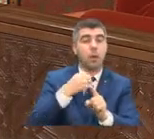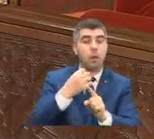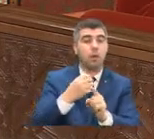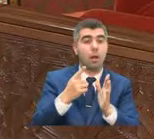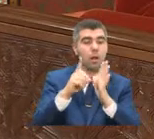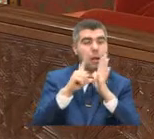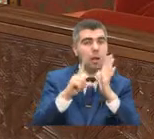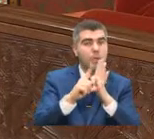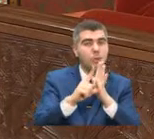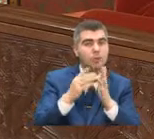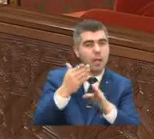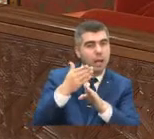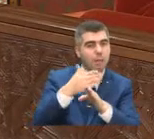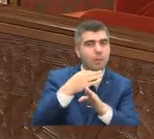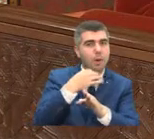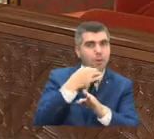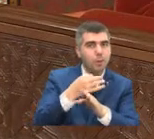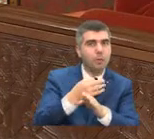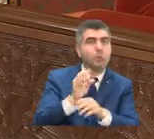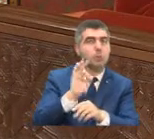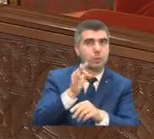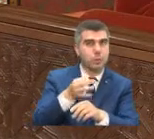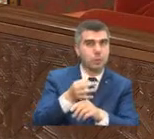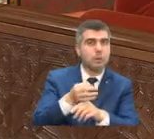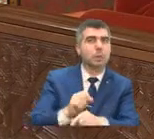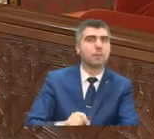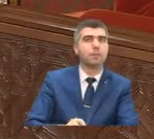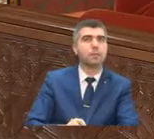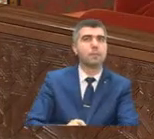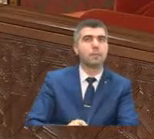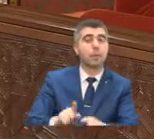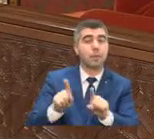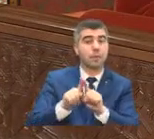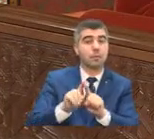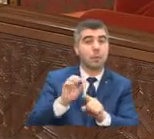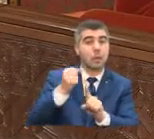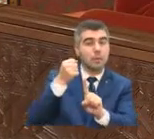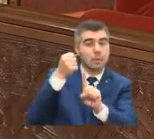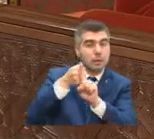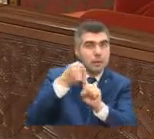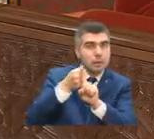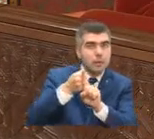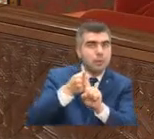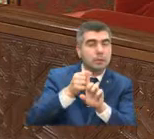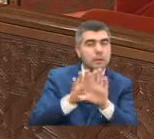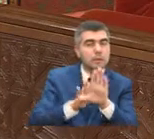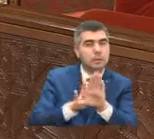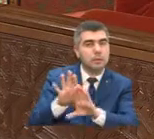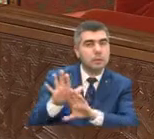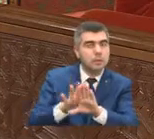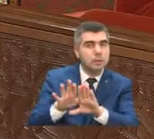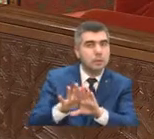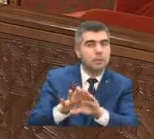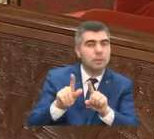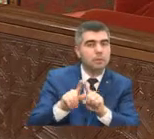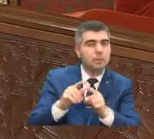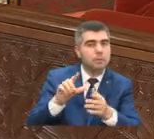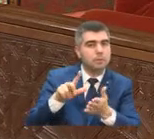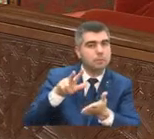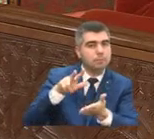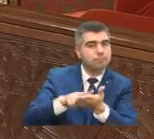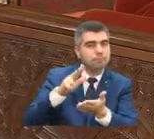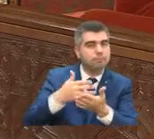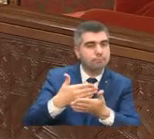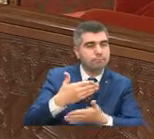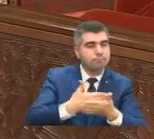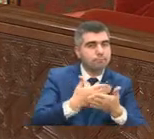النائبه المحترمه عطات واحد الضوابط، واحد المحددات اللي خلاتنا اننا ضرورا يعني نعتمدوا واحد المسطره باش